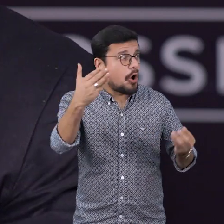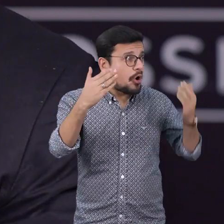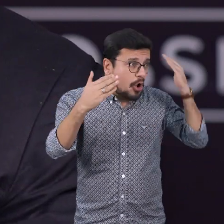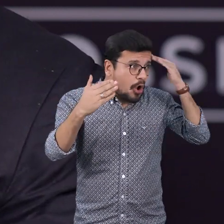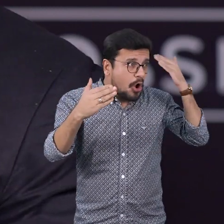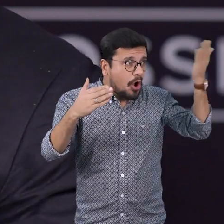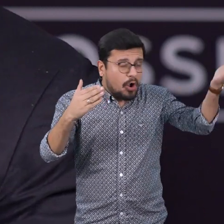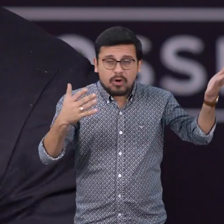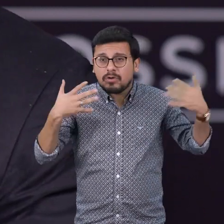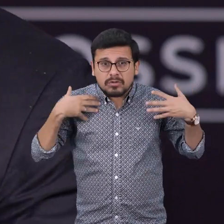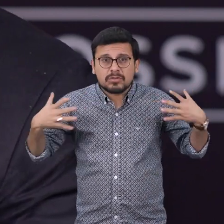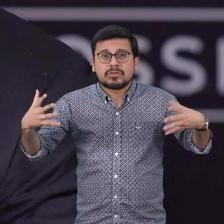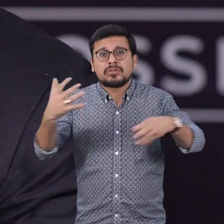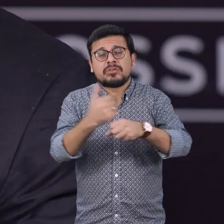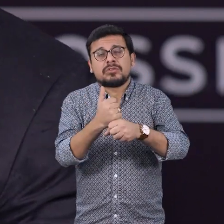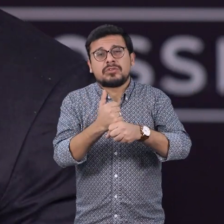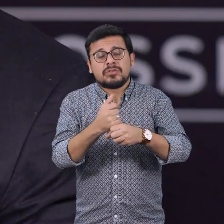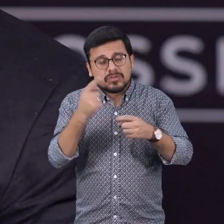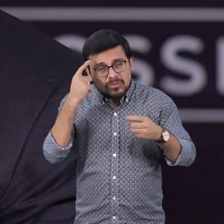I'm from a family